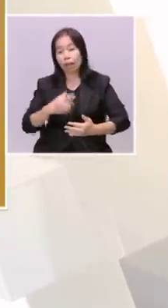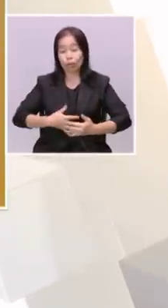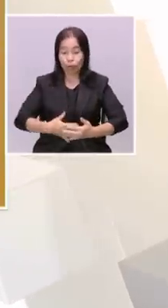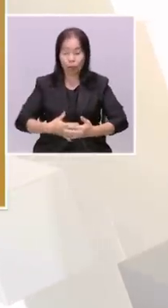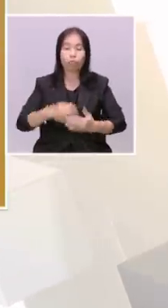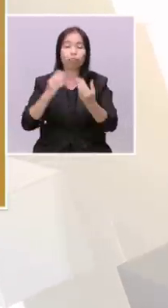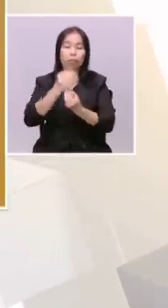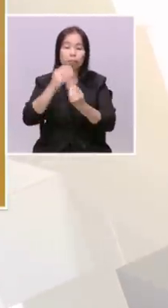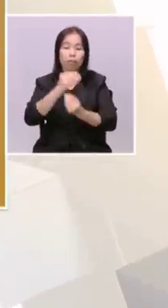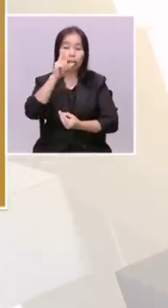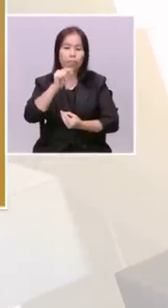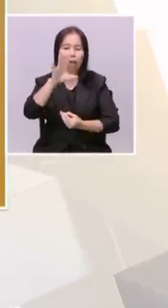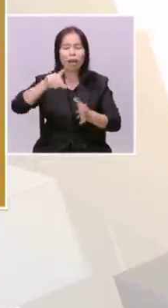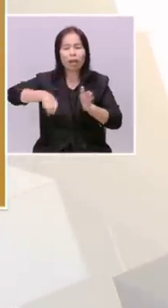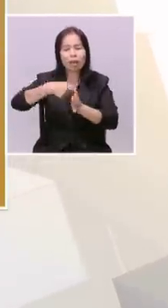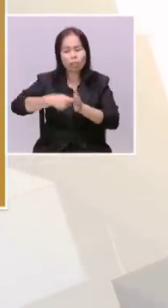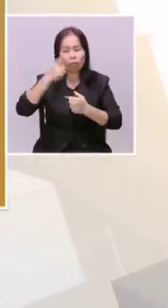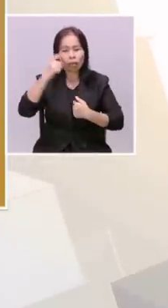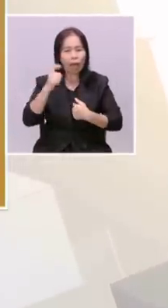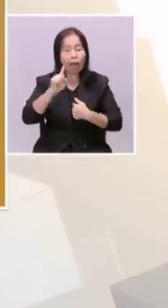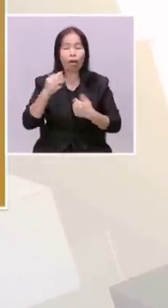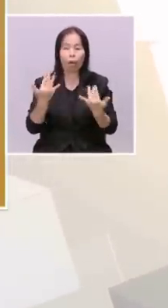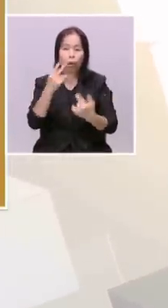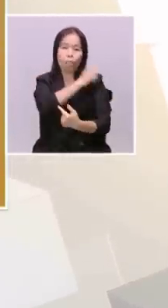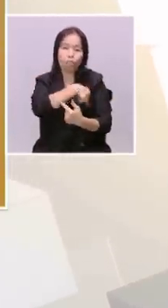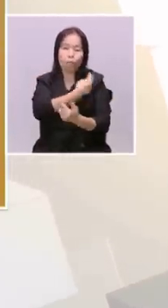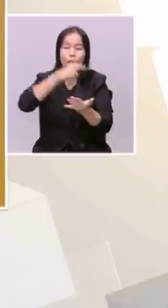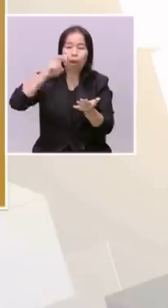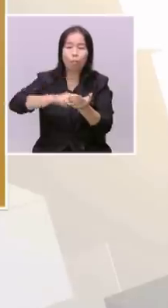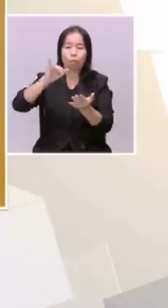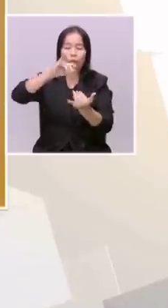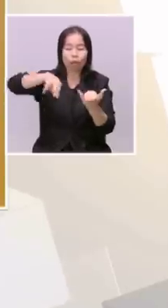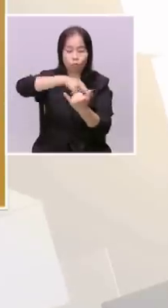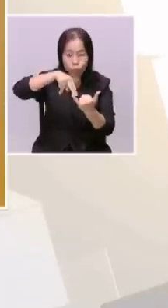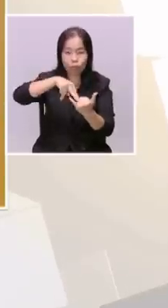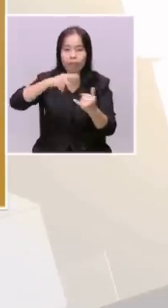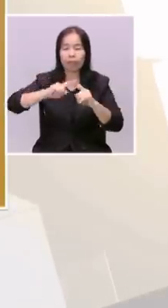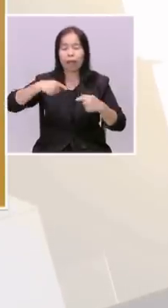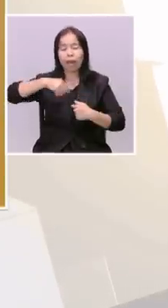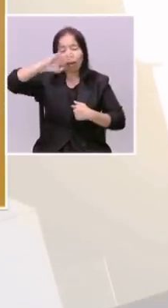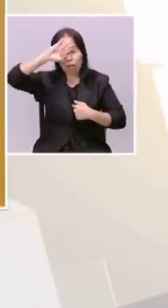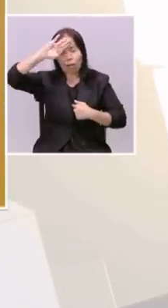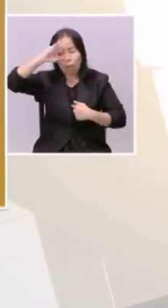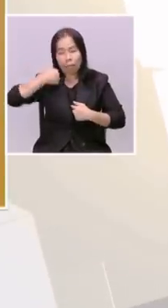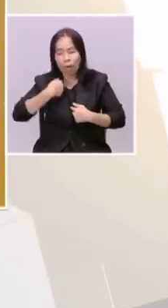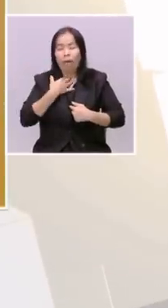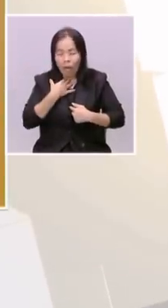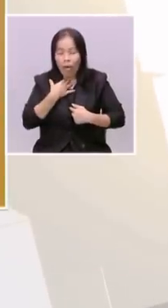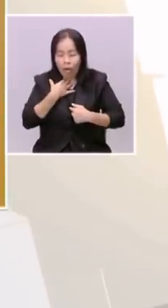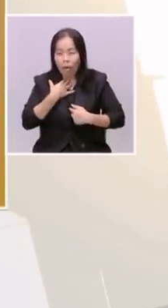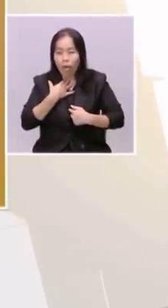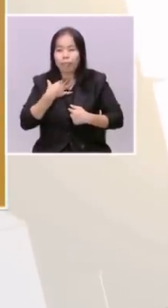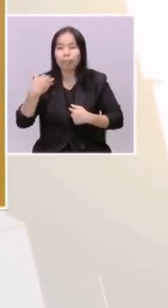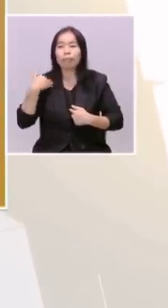ครรภ์ 25สัปดาห์สาเหตุการเสียชีวิตตอนนี้อยู่ระหว่างการสอบสวนอยู่นะคะแต่ว่าเริ่มป่วยแล้วก็มีไข้ไอเจ็บ